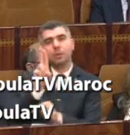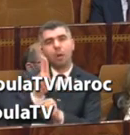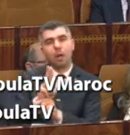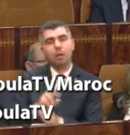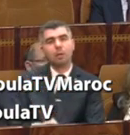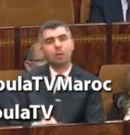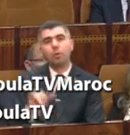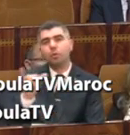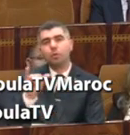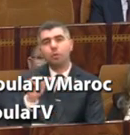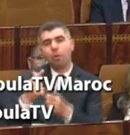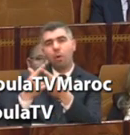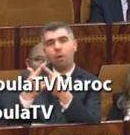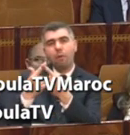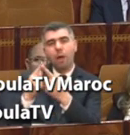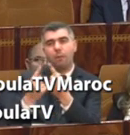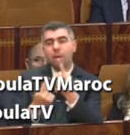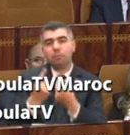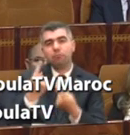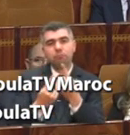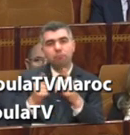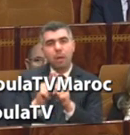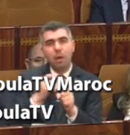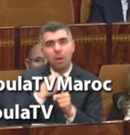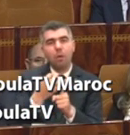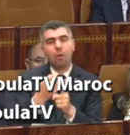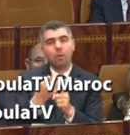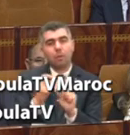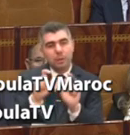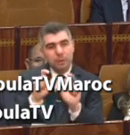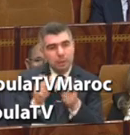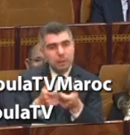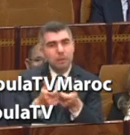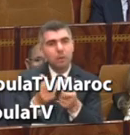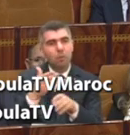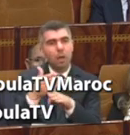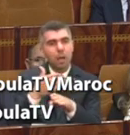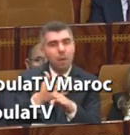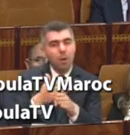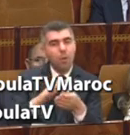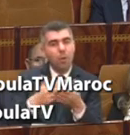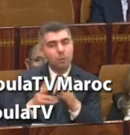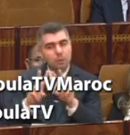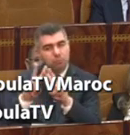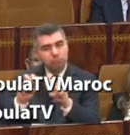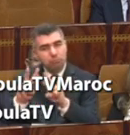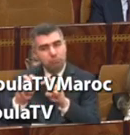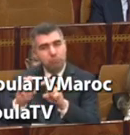جانب الحكامة الأمنية في توصية هيئة الإنصاف والمصالحة. طبيعة الحال هناك عمل مهم تم القيام به،